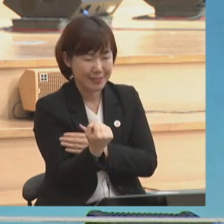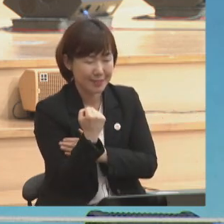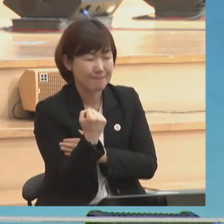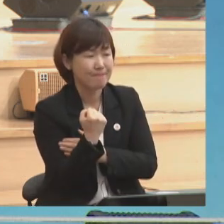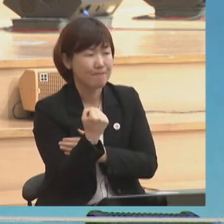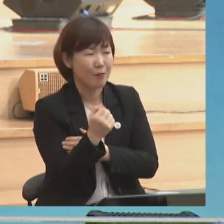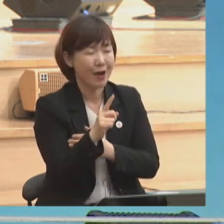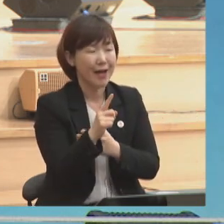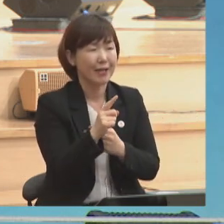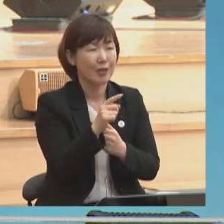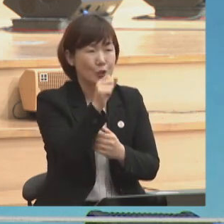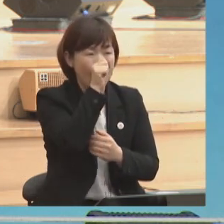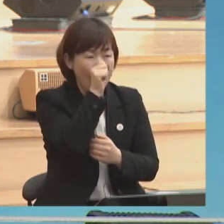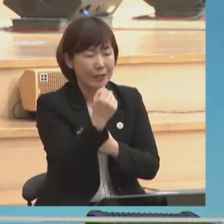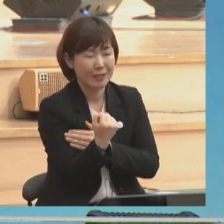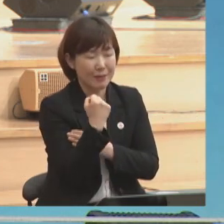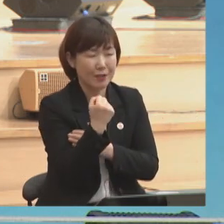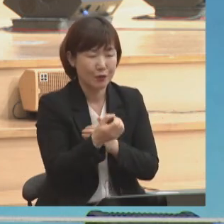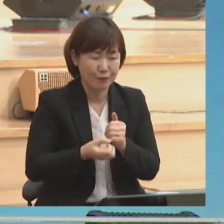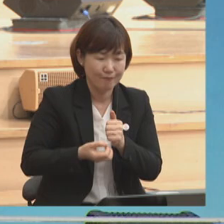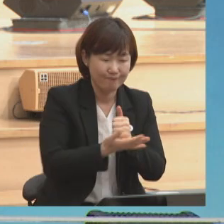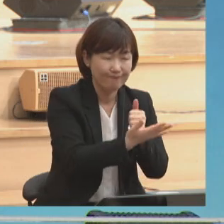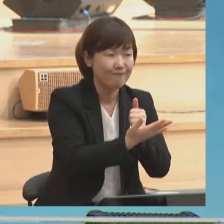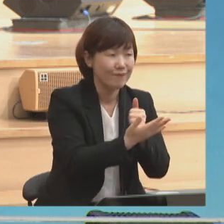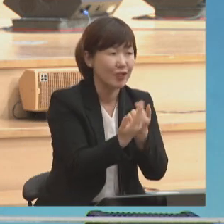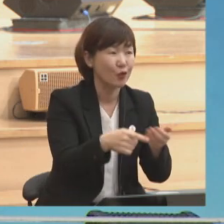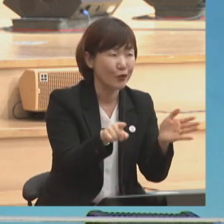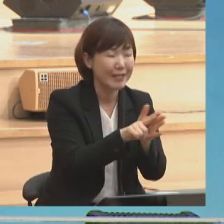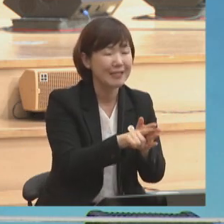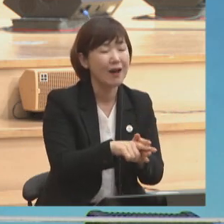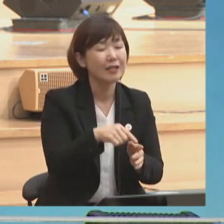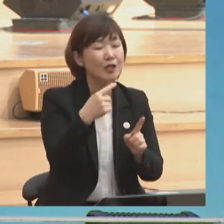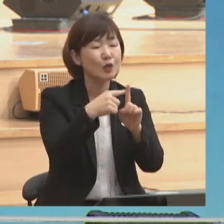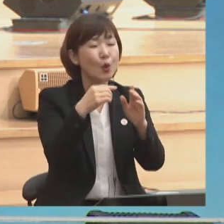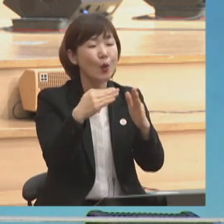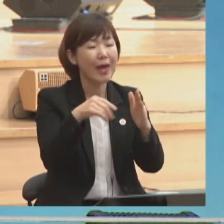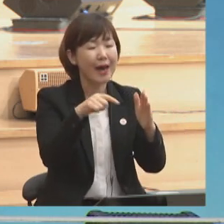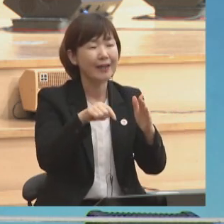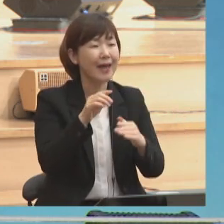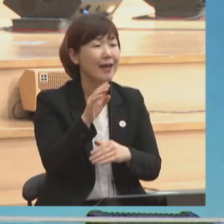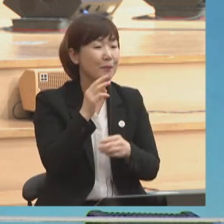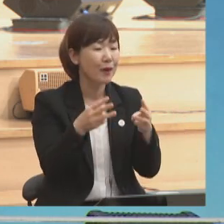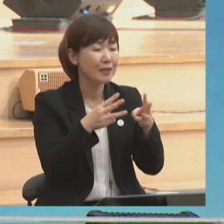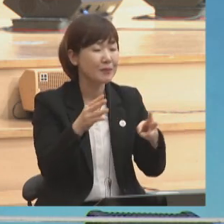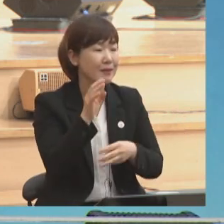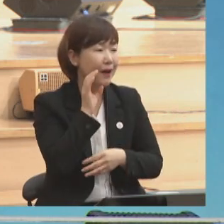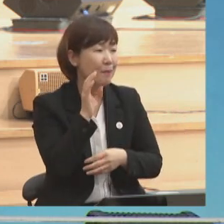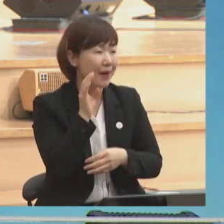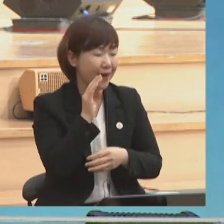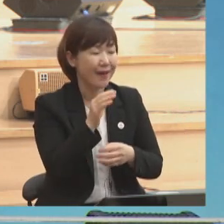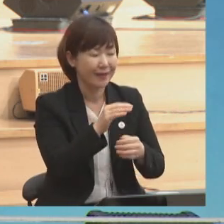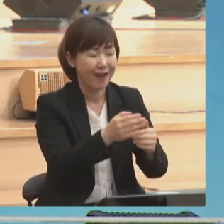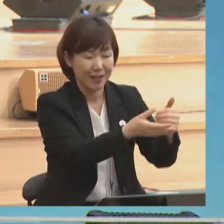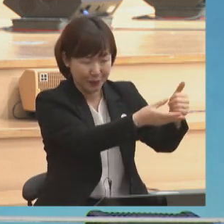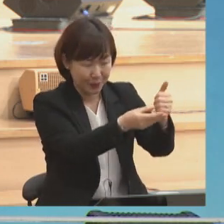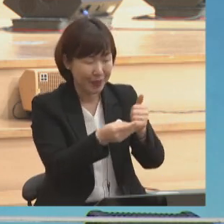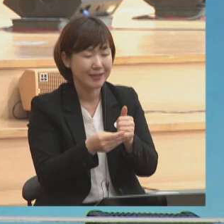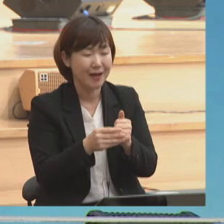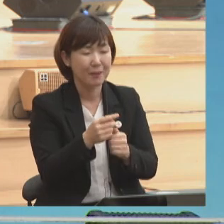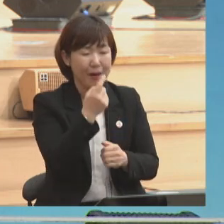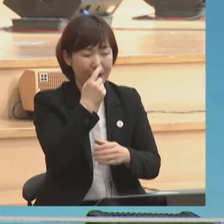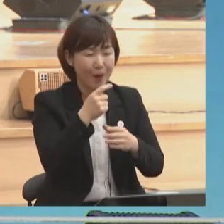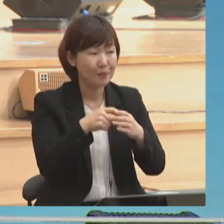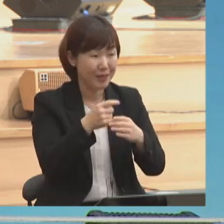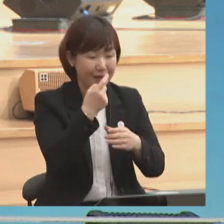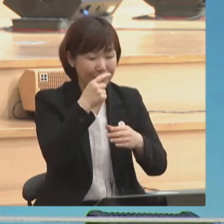마음이 열리도록 그렇게 해요. 그래서 이제 뭐 교회 로덴 카페 이런 데 이제 이렇게 초대해서 차 한잔을 해요. 그렇게 차 한잔을 해도